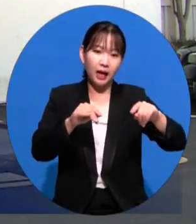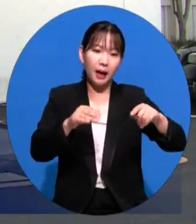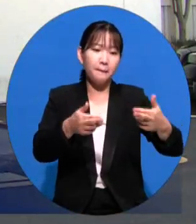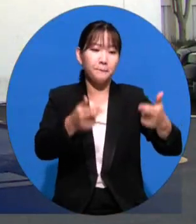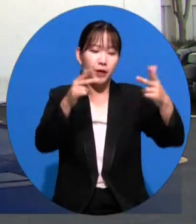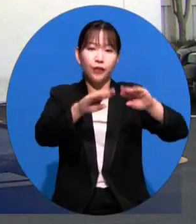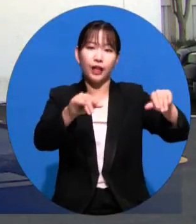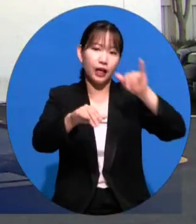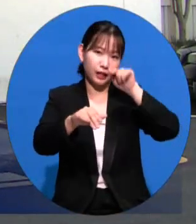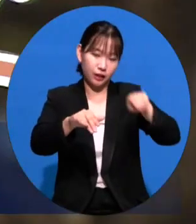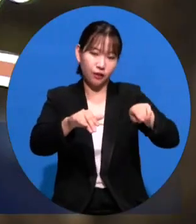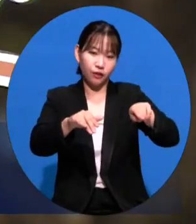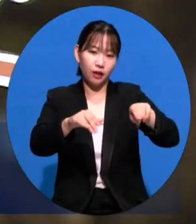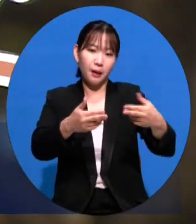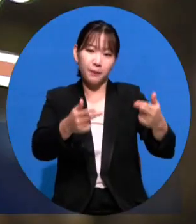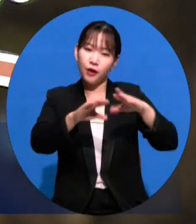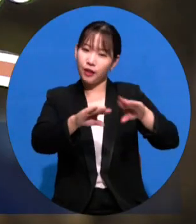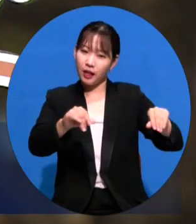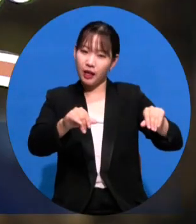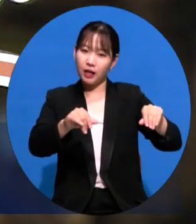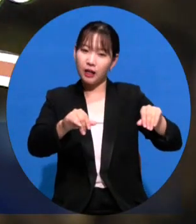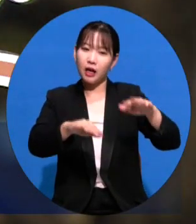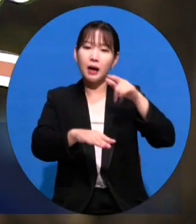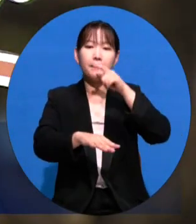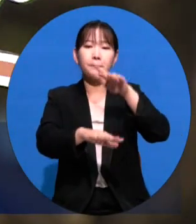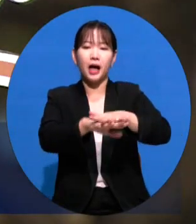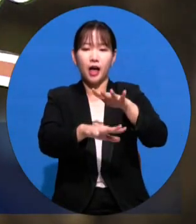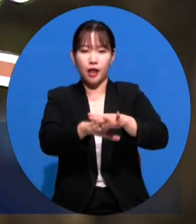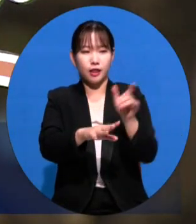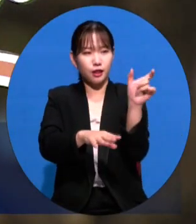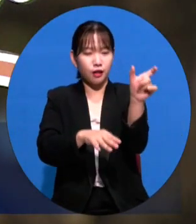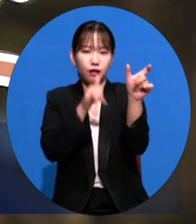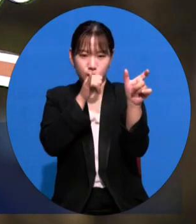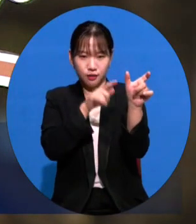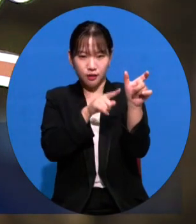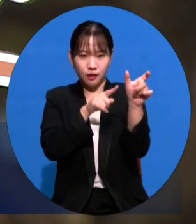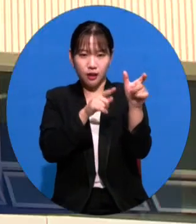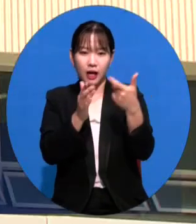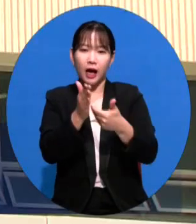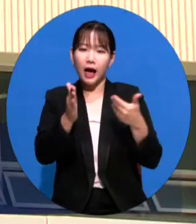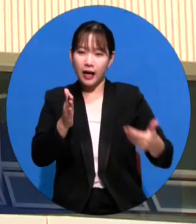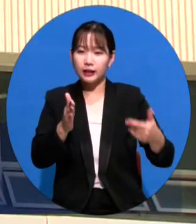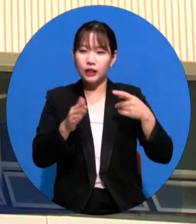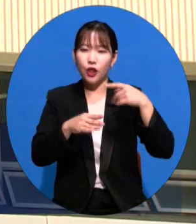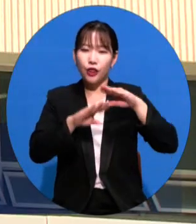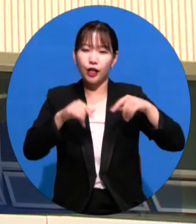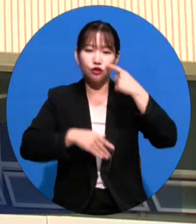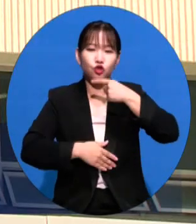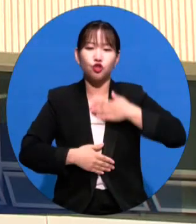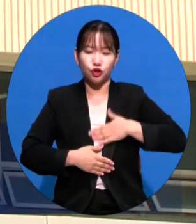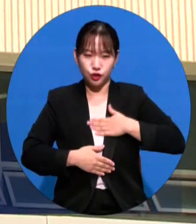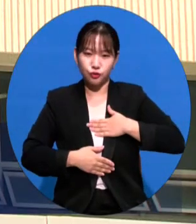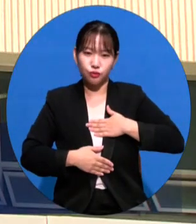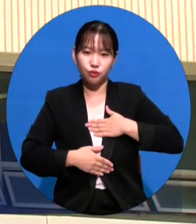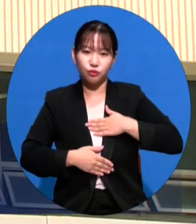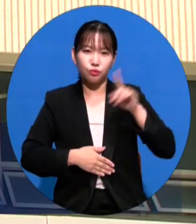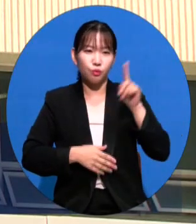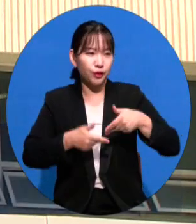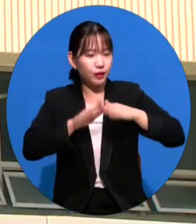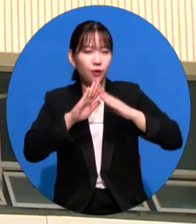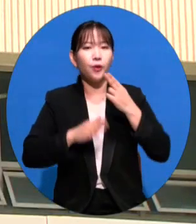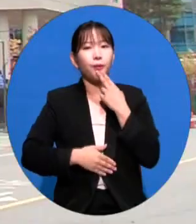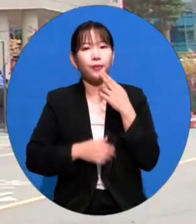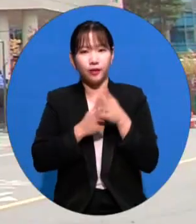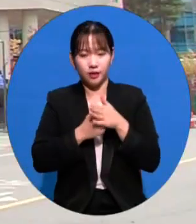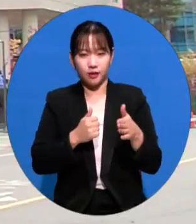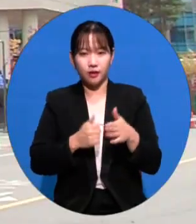나대지 있잖아요. 그런 땅들이 지목상 농지로 돼 있는 거예요. 그 하천 부지로 이렇게 인식을 하고 어떤 구조물이 들어서지 않기 때문에.